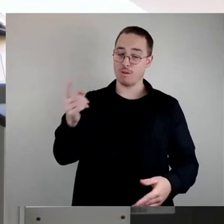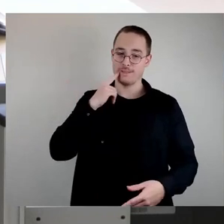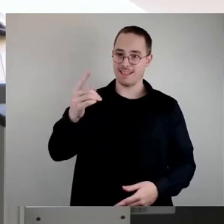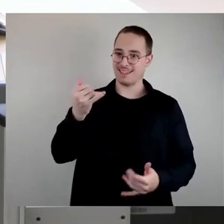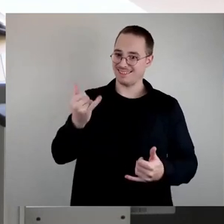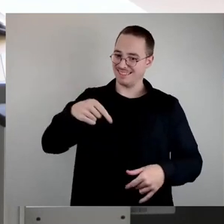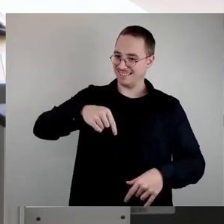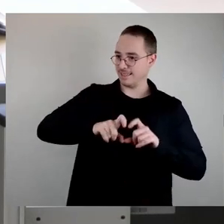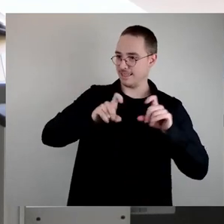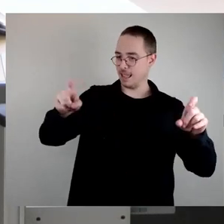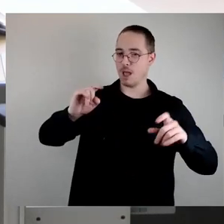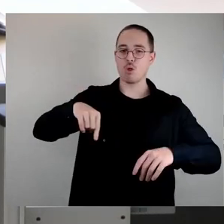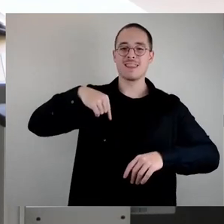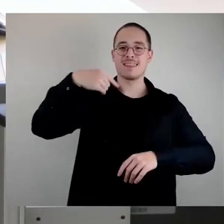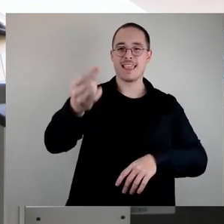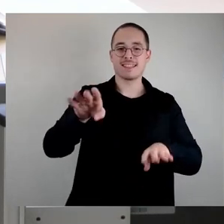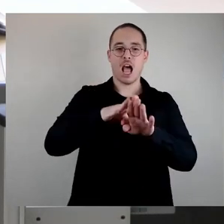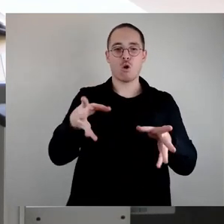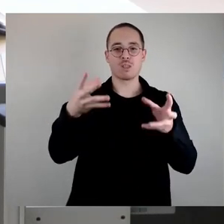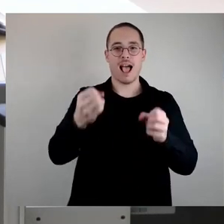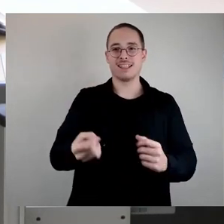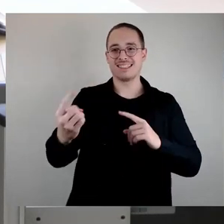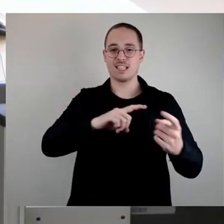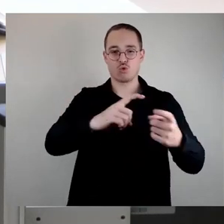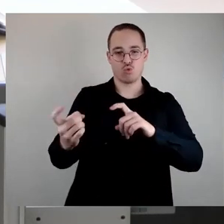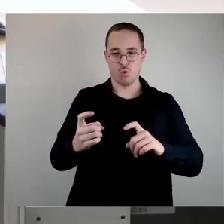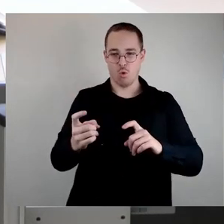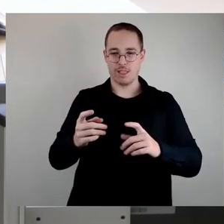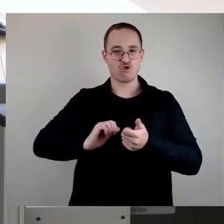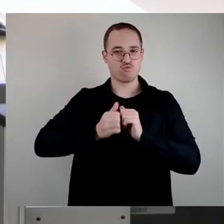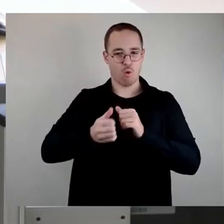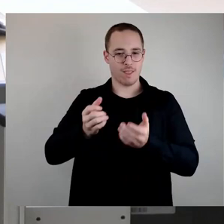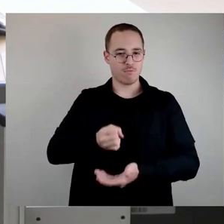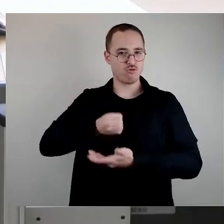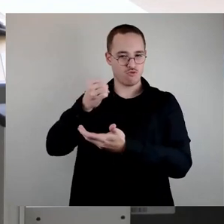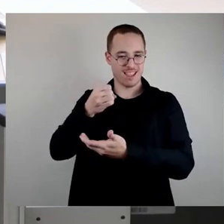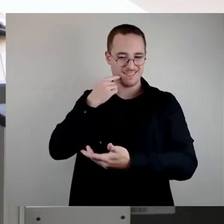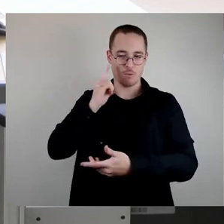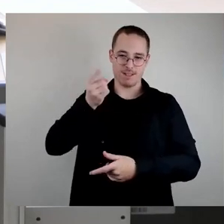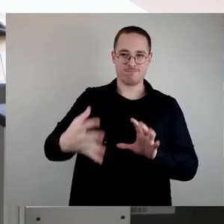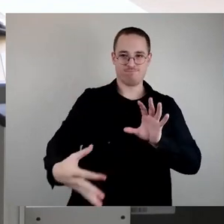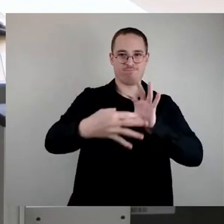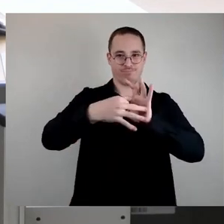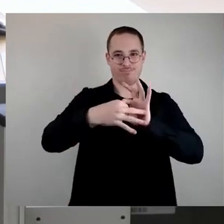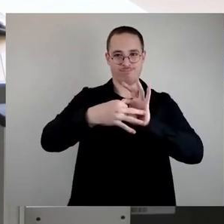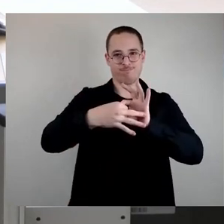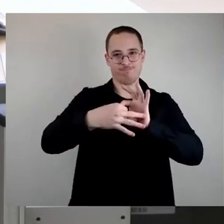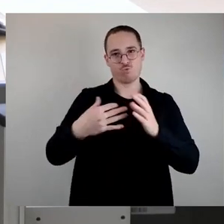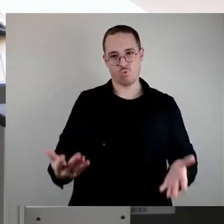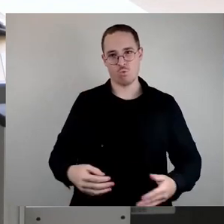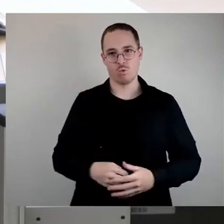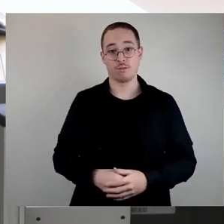Haushaltsdiskussion, wenn es um das Budget des Sportes geht, genauso eine einheitliche ist. Denn wir wissen, dass die